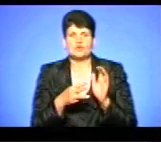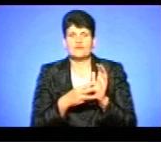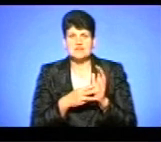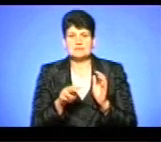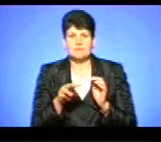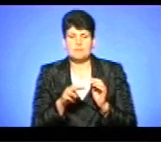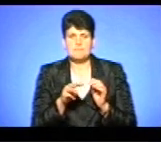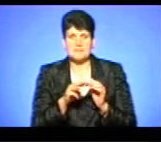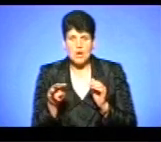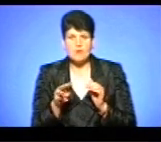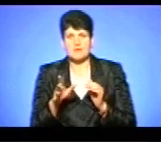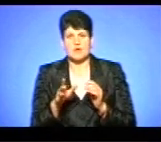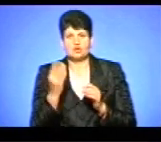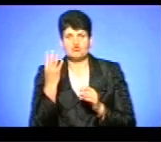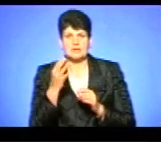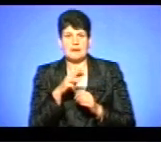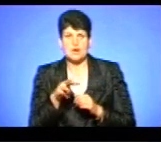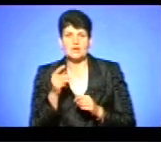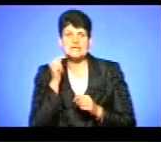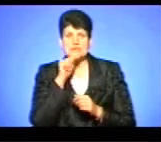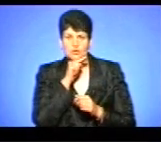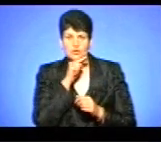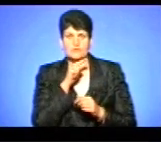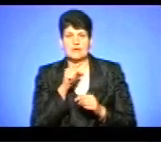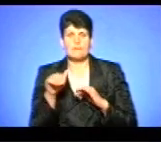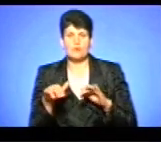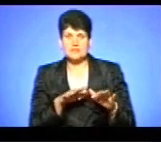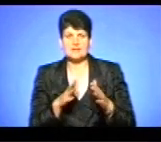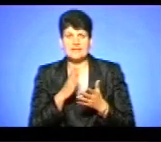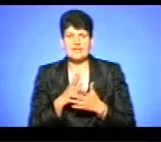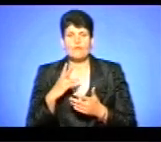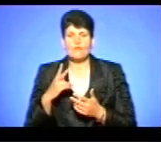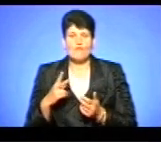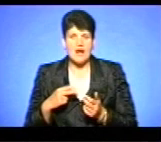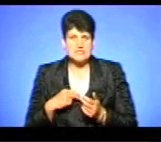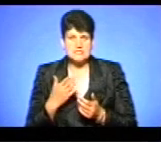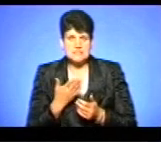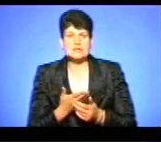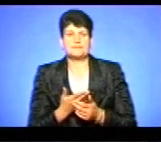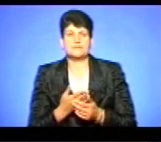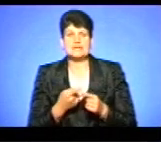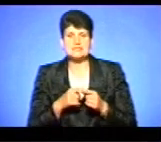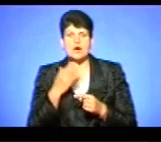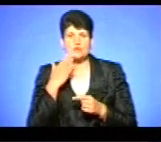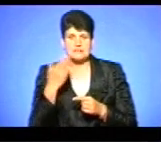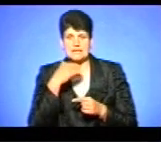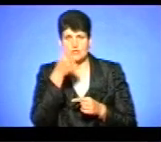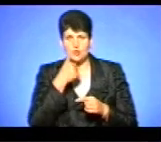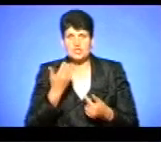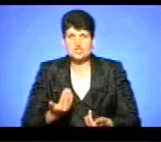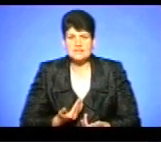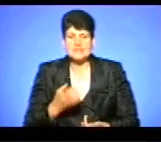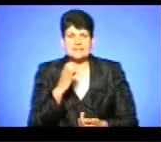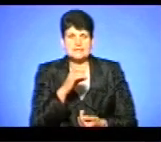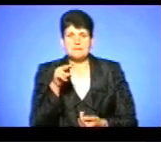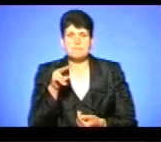мільйони зекономили. Події відбуваються в Франції, в фільмі, це де останні роки життя Симона Петлюри.